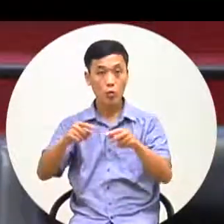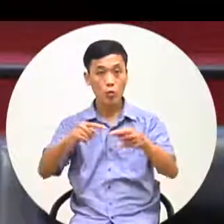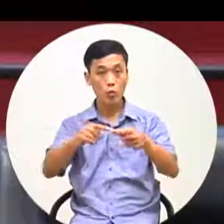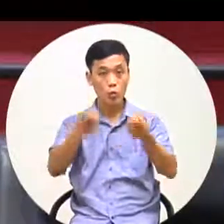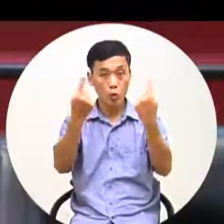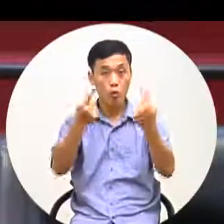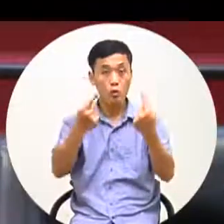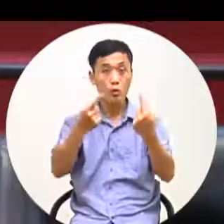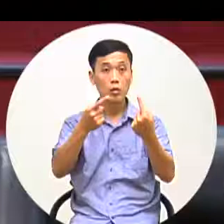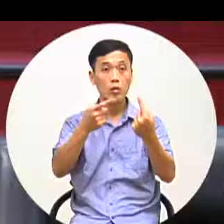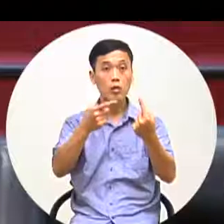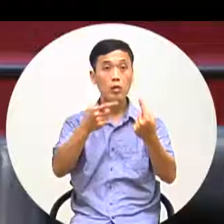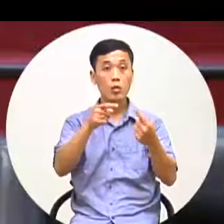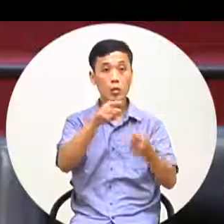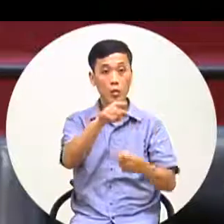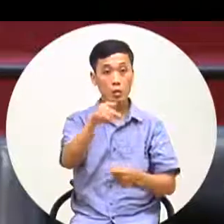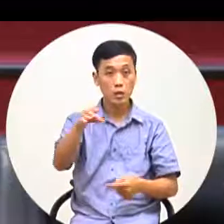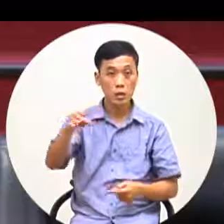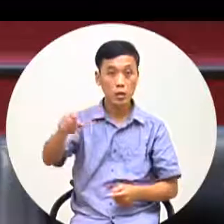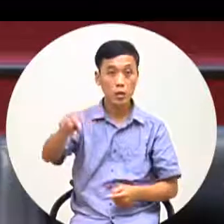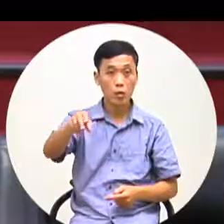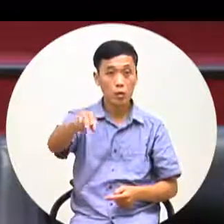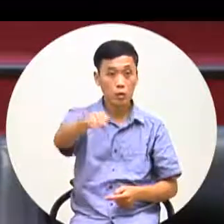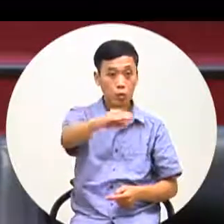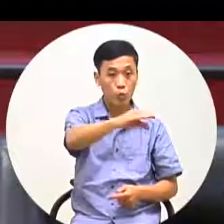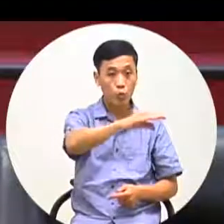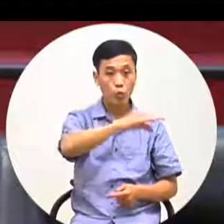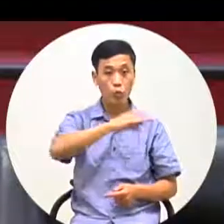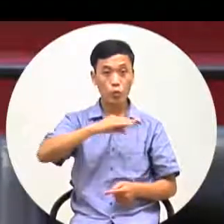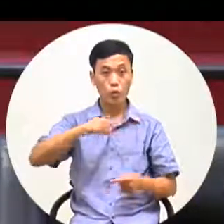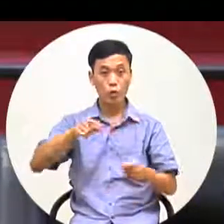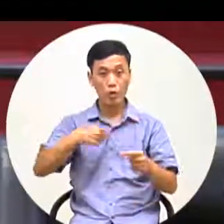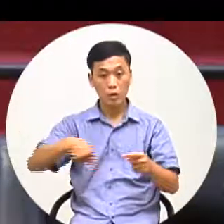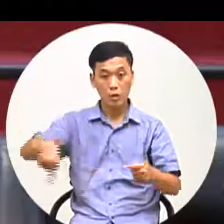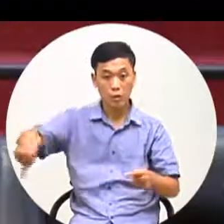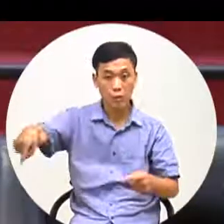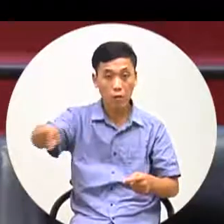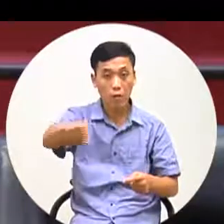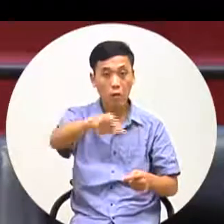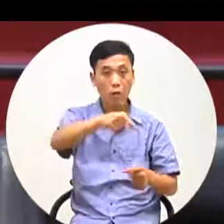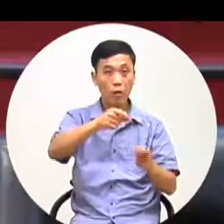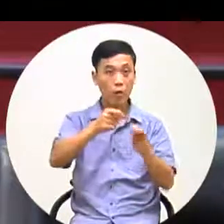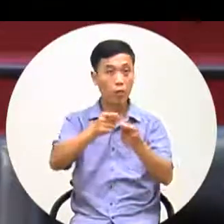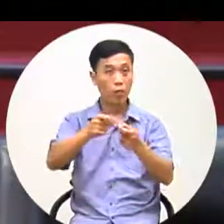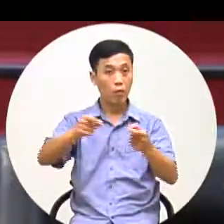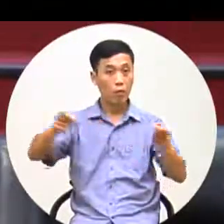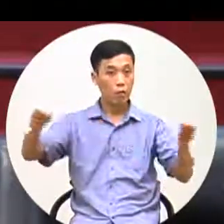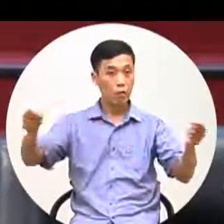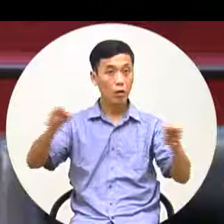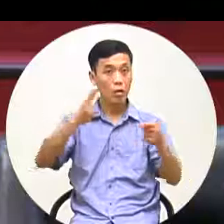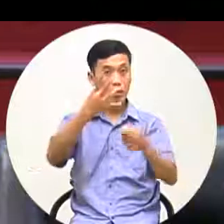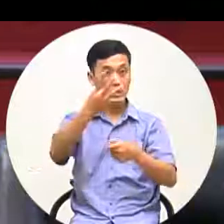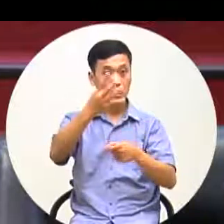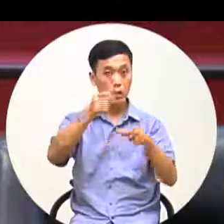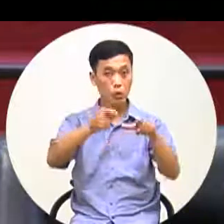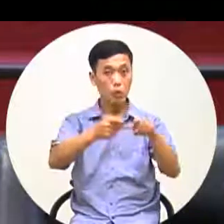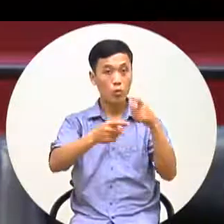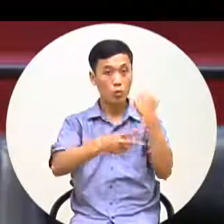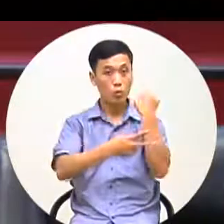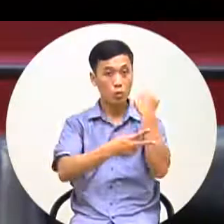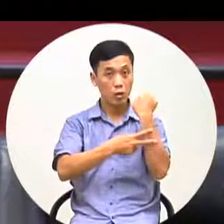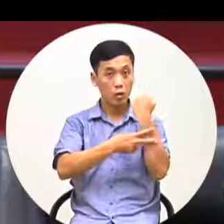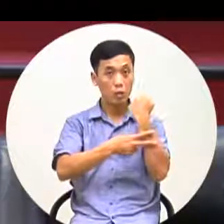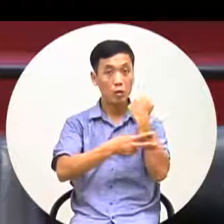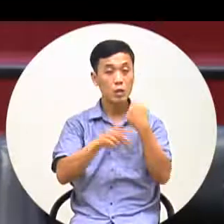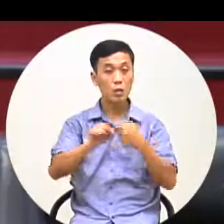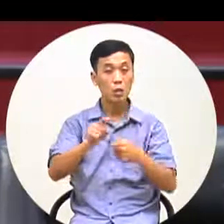要四公里，要四公里，哈，啊，怎么会摆烂在那边呢？对